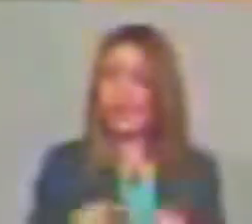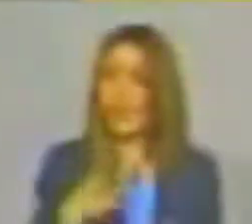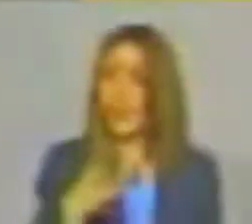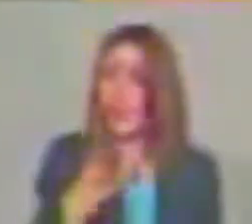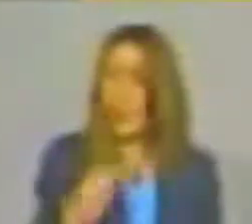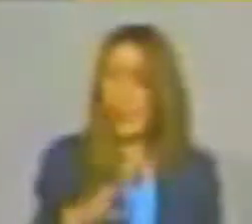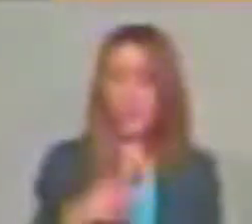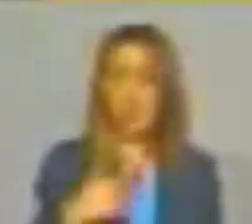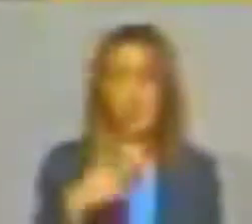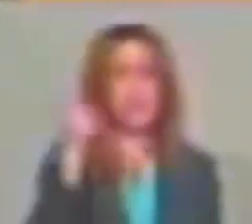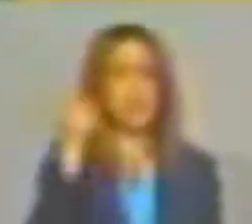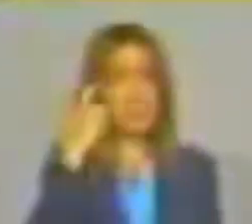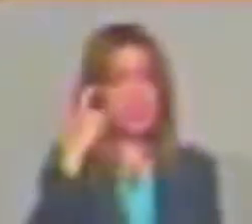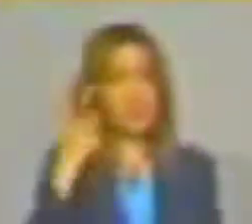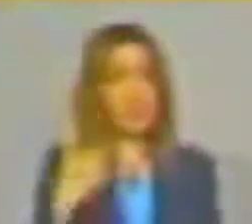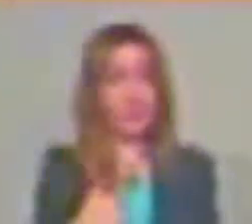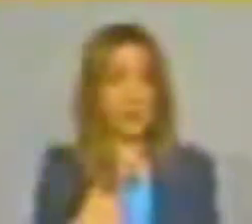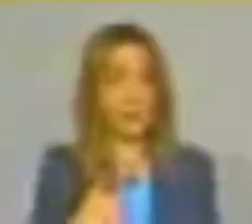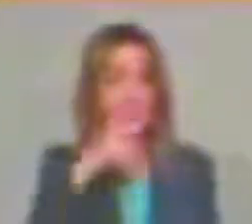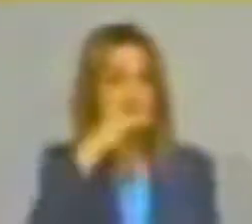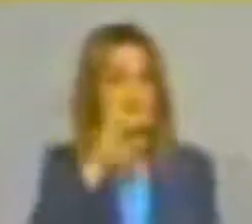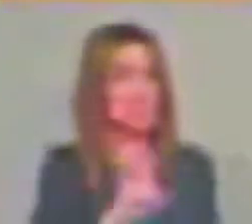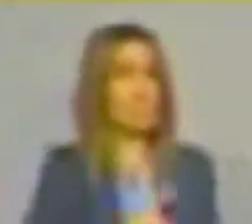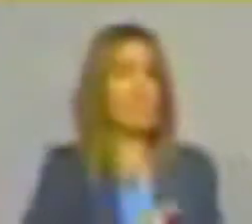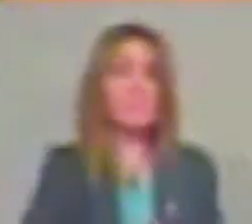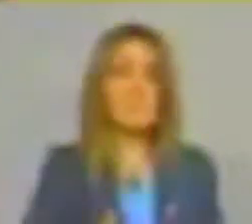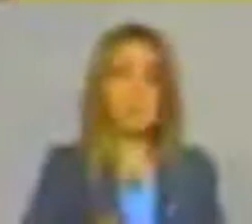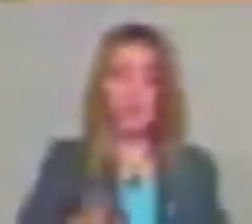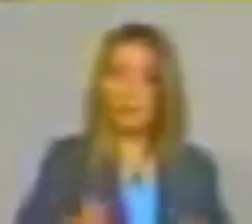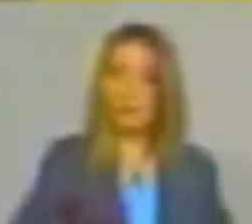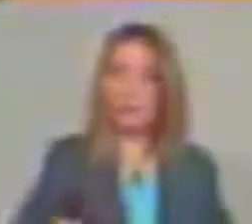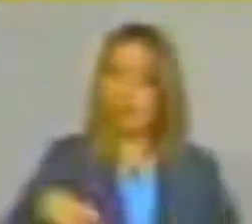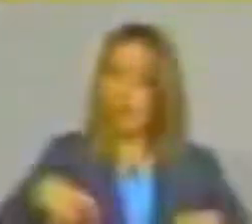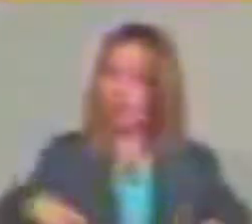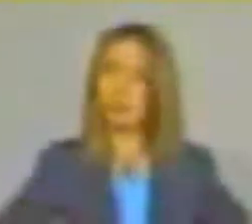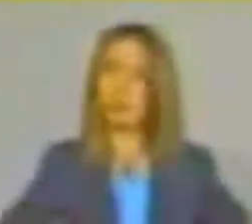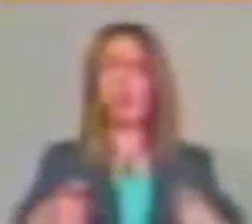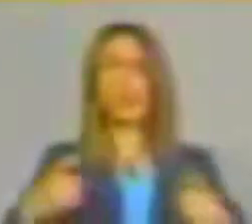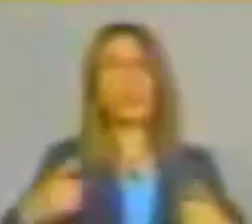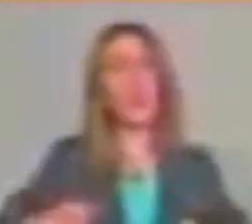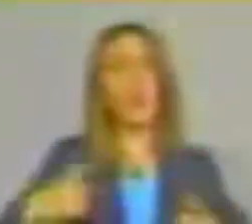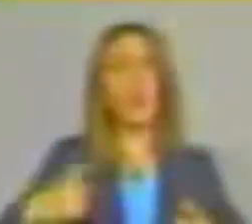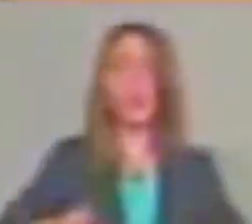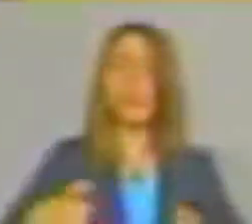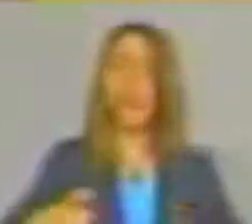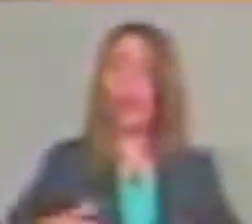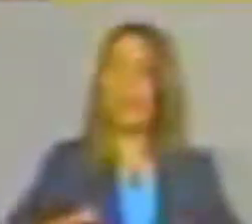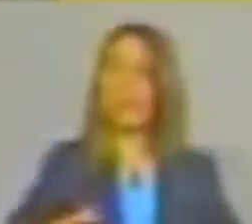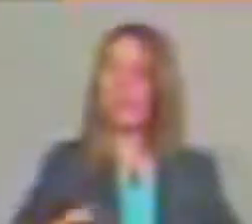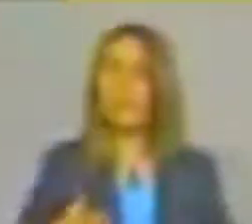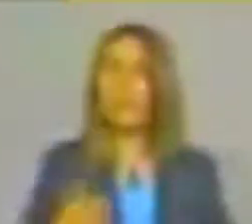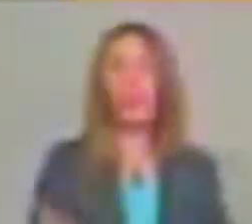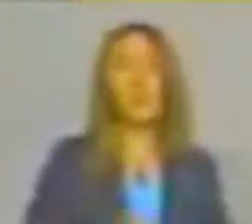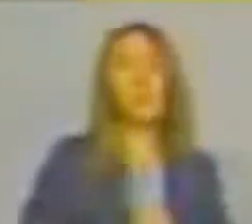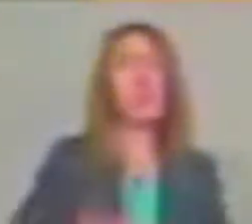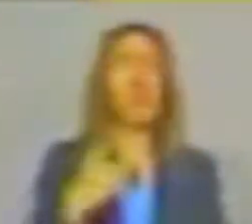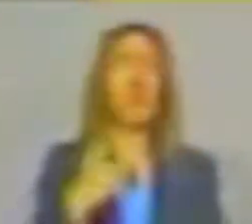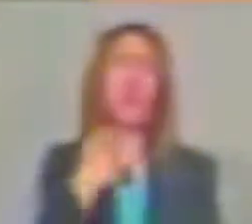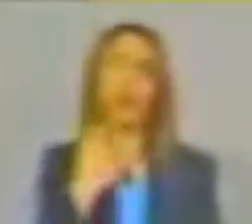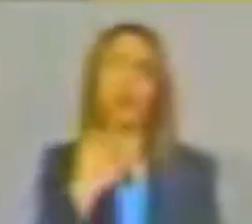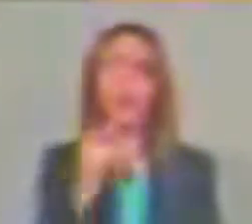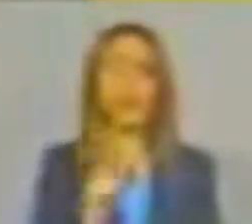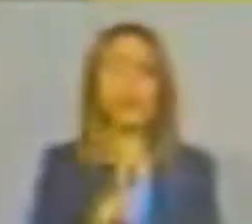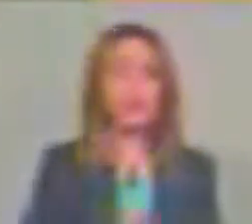biliyoruz. Hiç kimse durduk yerde, oturduğu yerden Kabakçı Mustafa hezeyanlarına filan